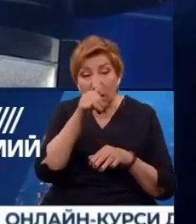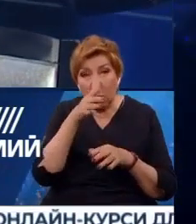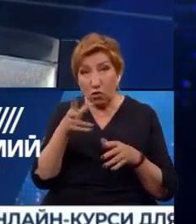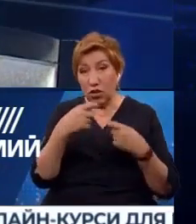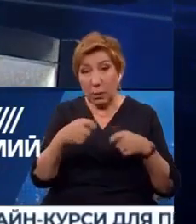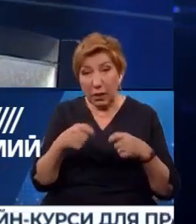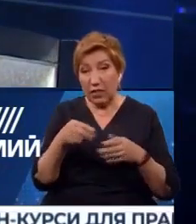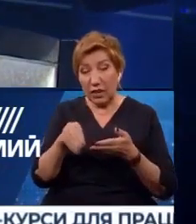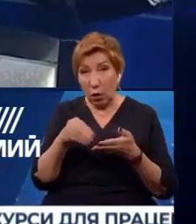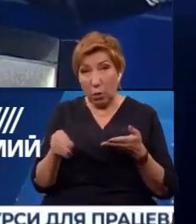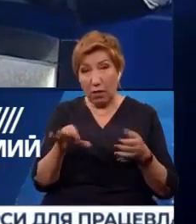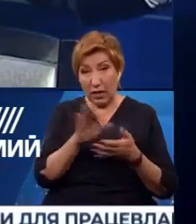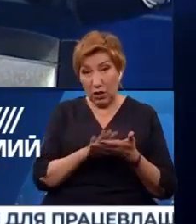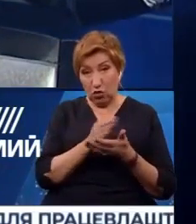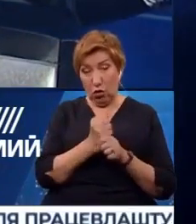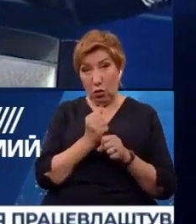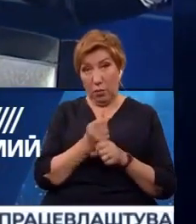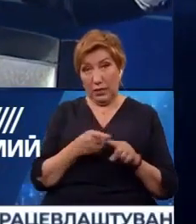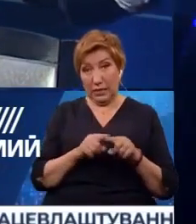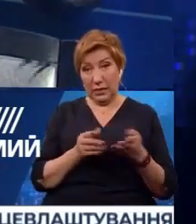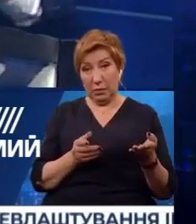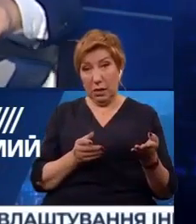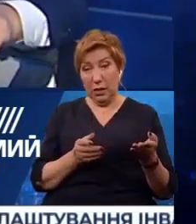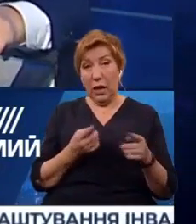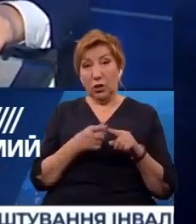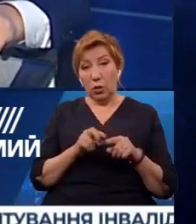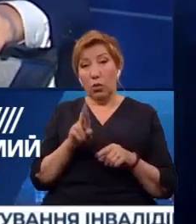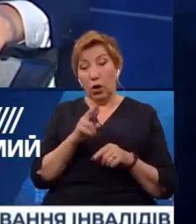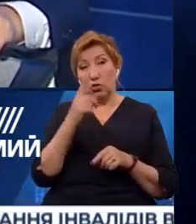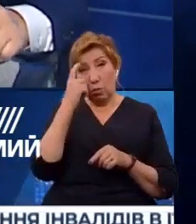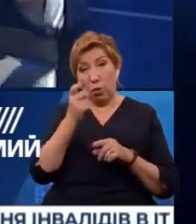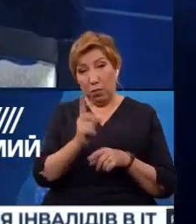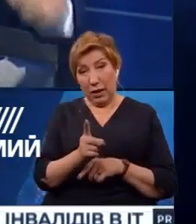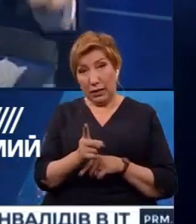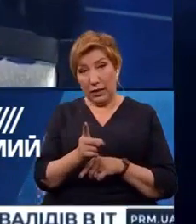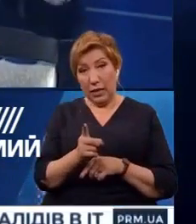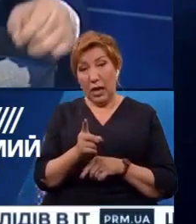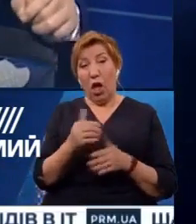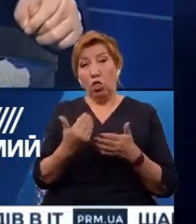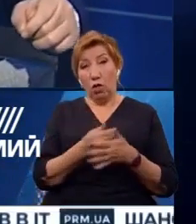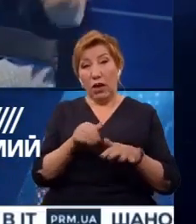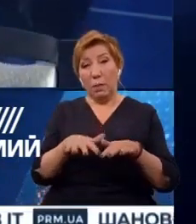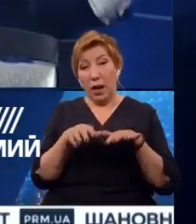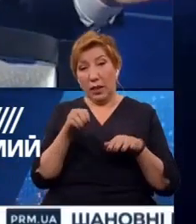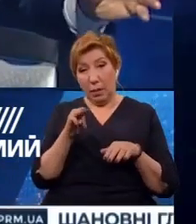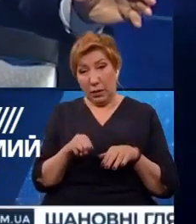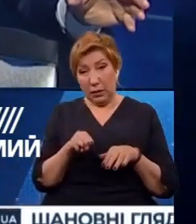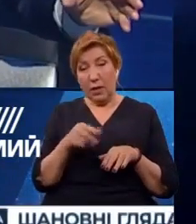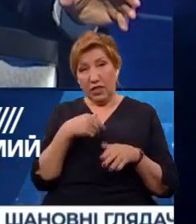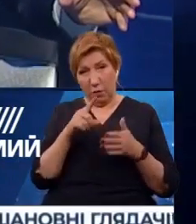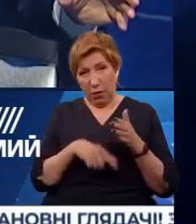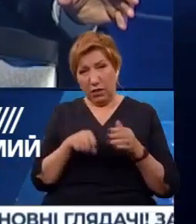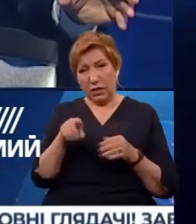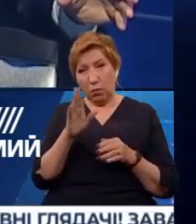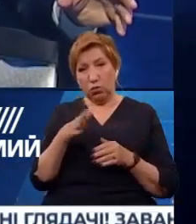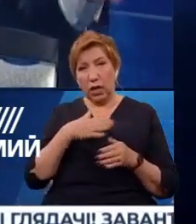ні продавати, ні купувати, нічого робити із цією землею. Тому я хочу всіх попередити. Новий парламент. Я впевнений, що